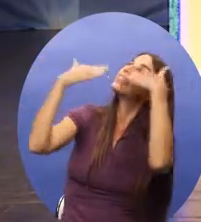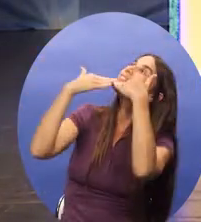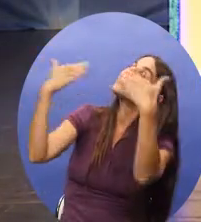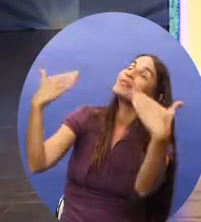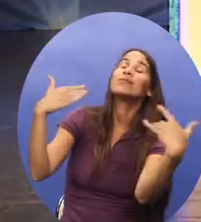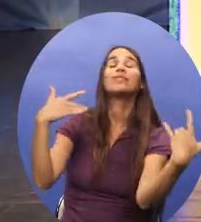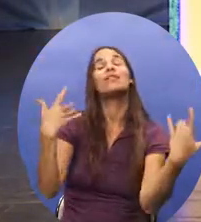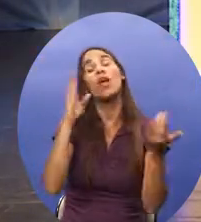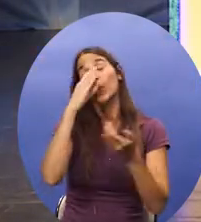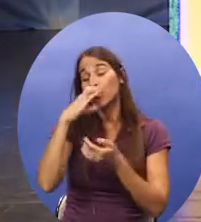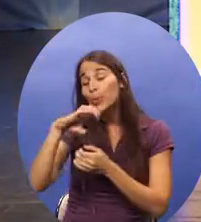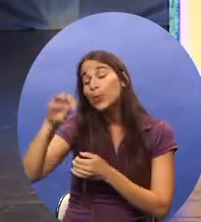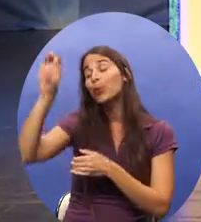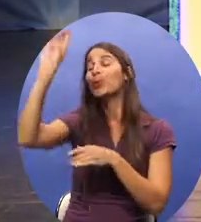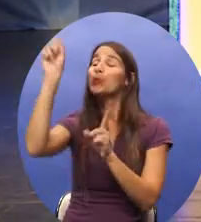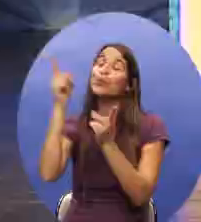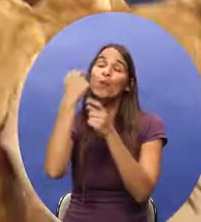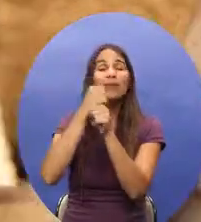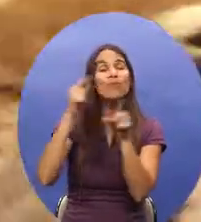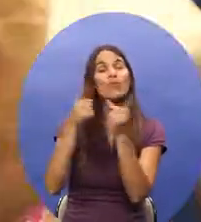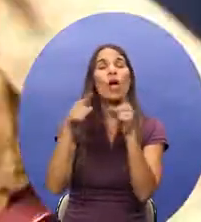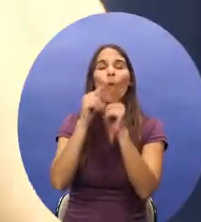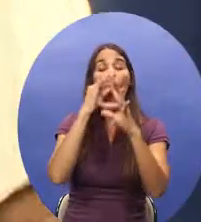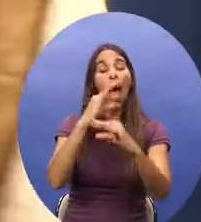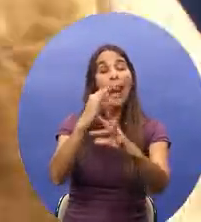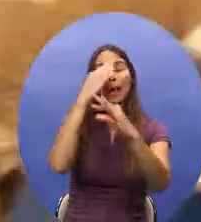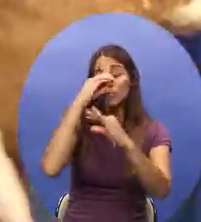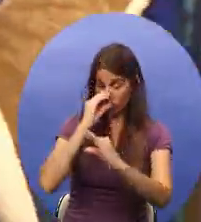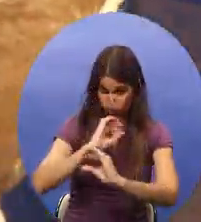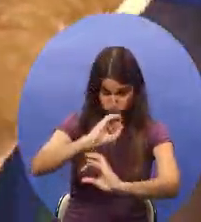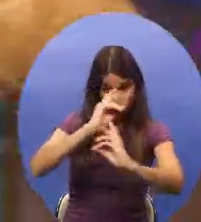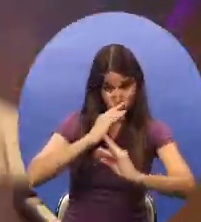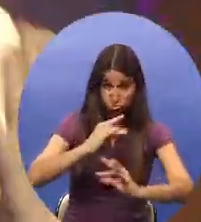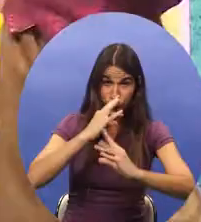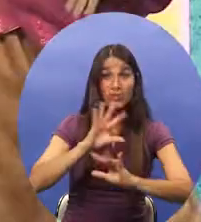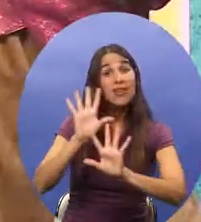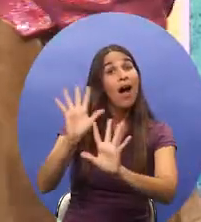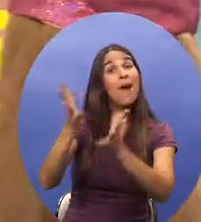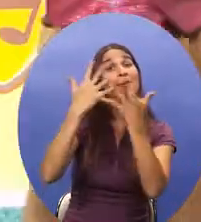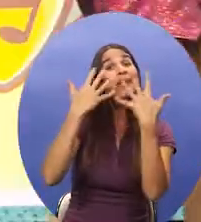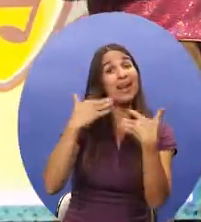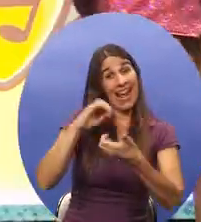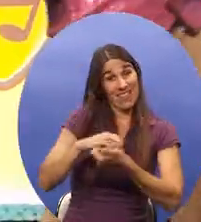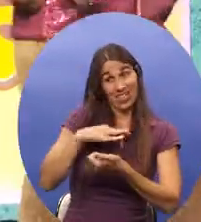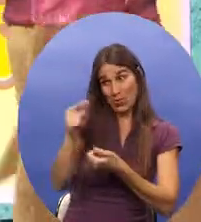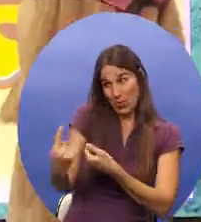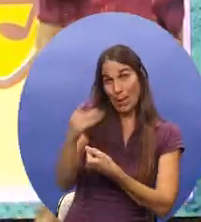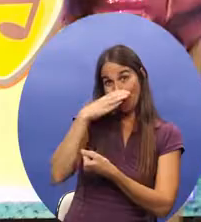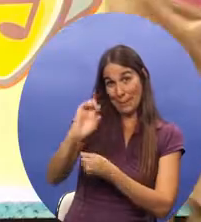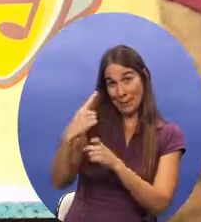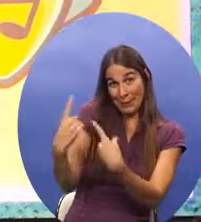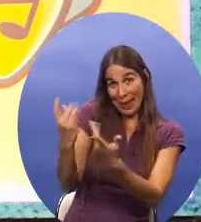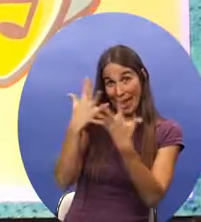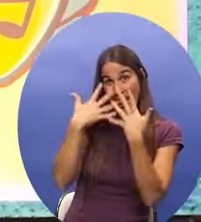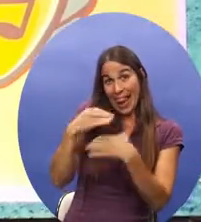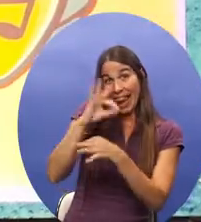על החדק ממש כמו חליל. ככה מספר לי חברי